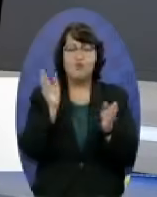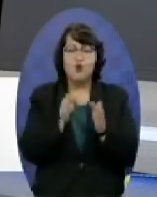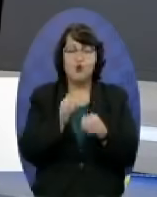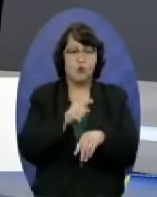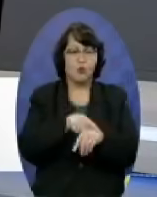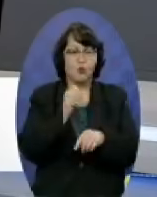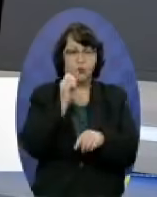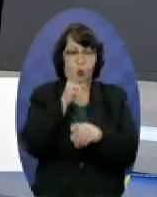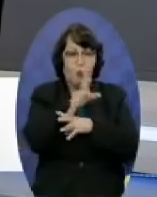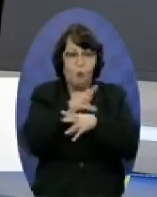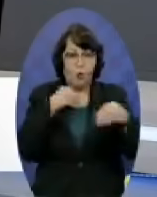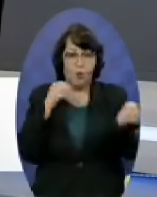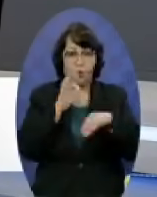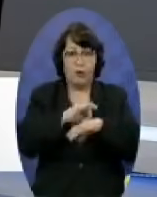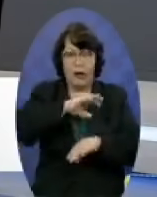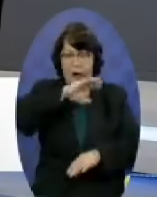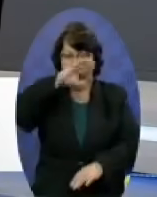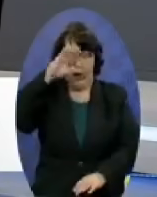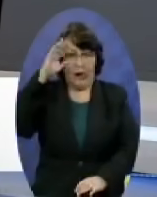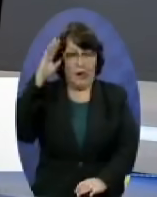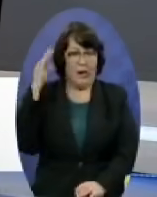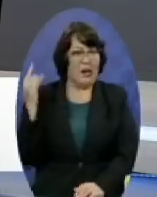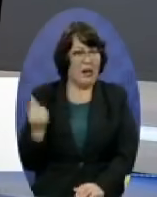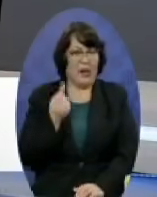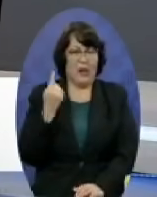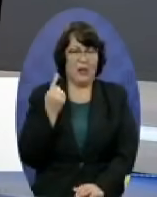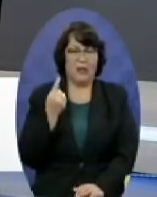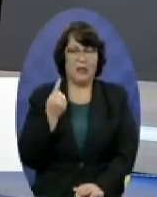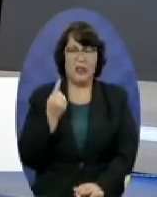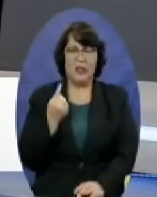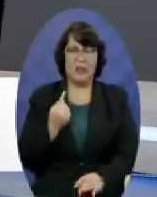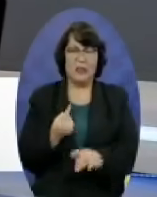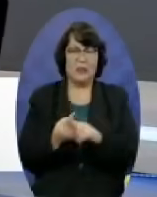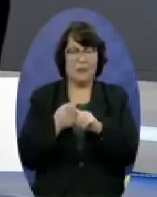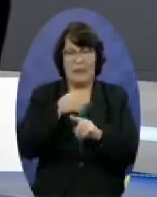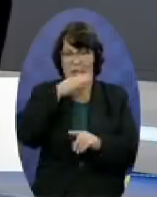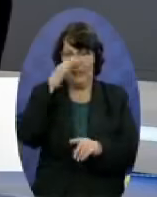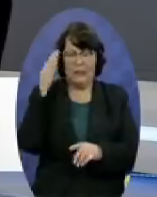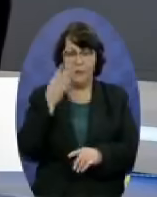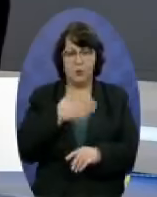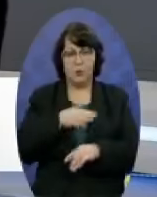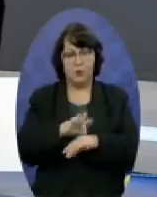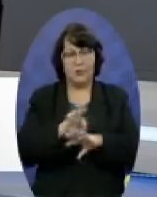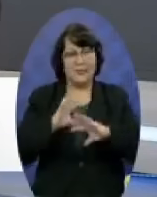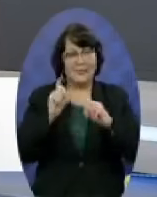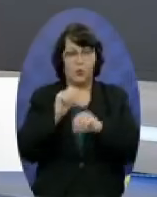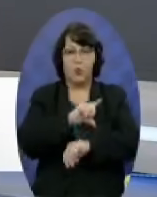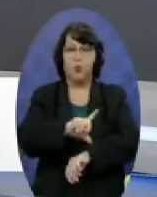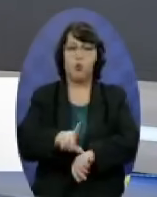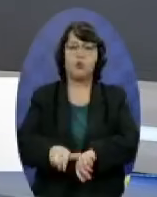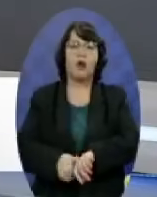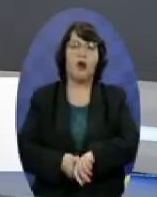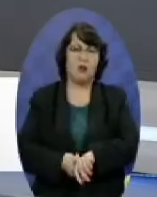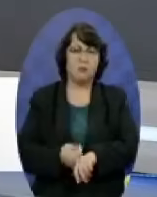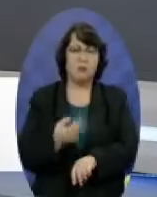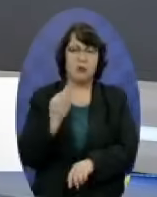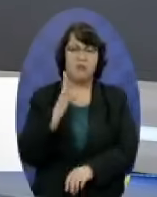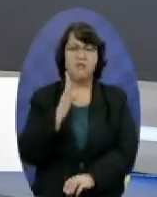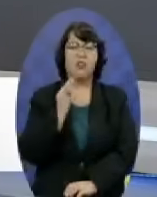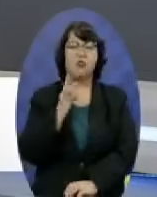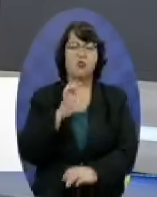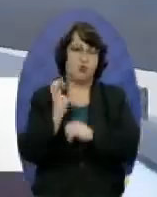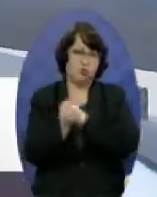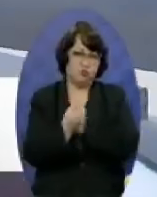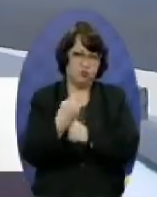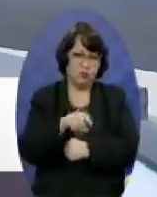за өндөр халуурч за идэхтэй бол бас их удаан хугацаа шаарддаг учраас олон нийтийн газар явахгүй халдвар ахуулахгүй байх тал дээр